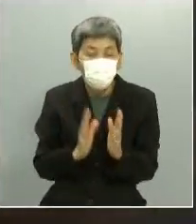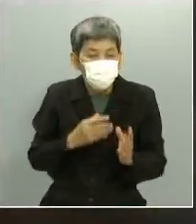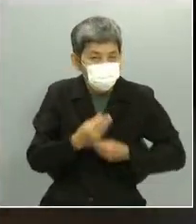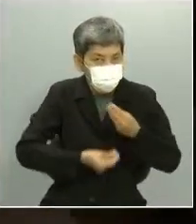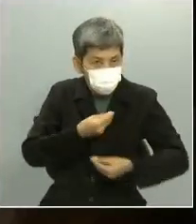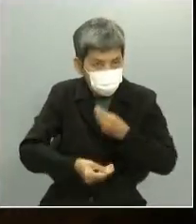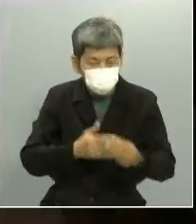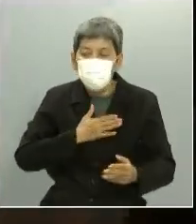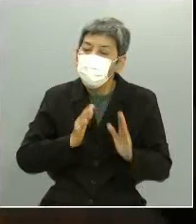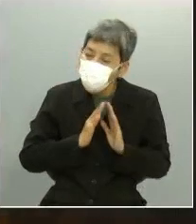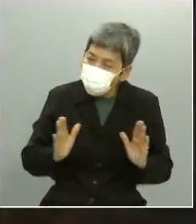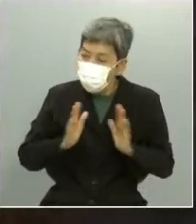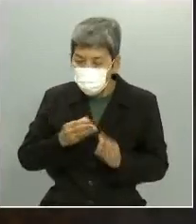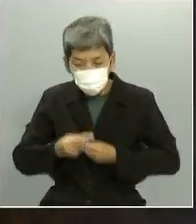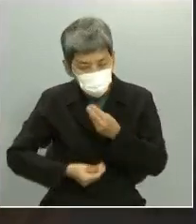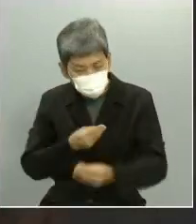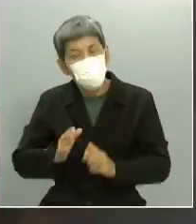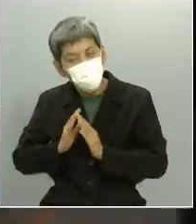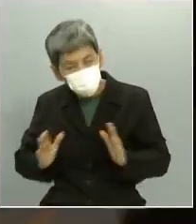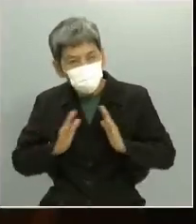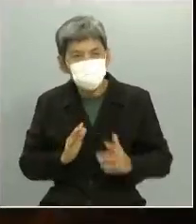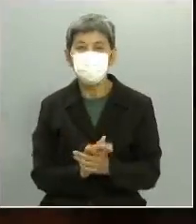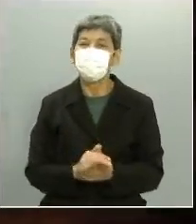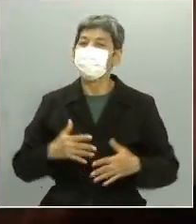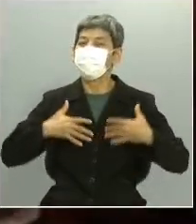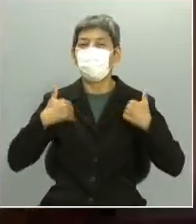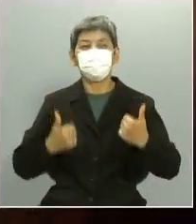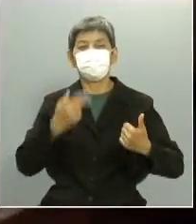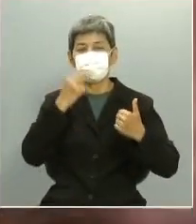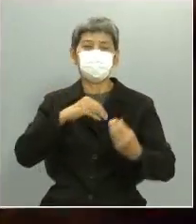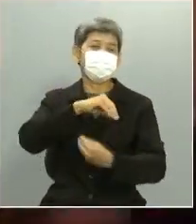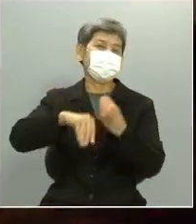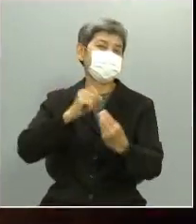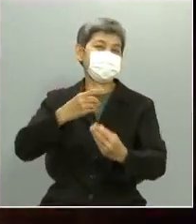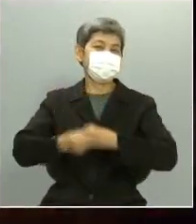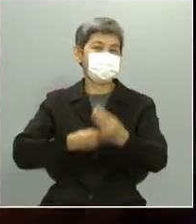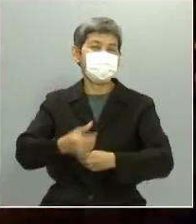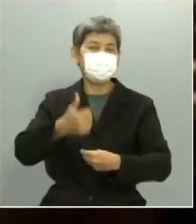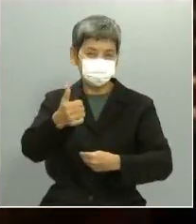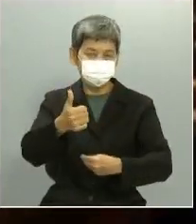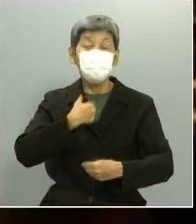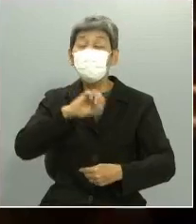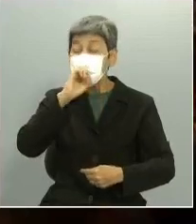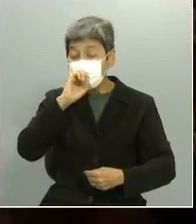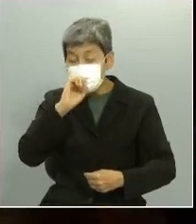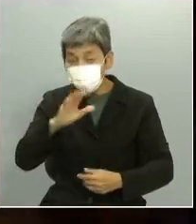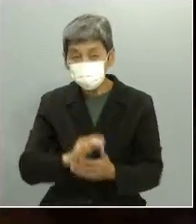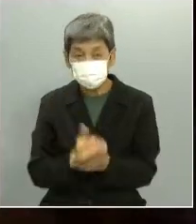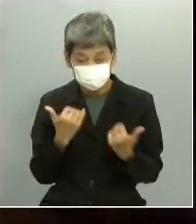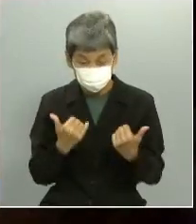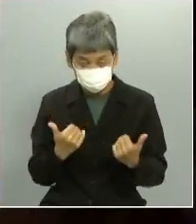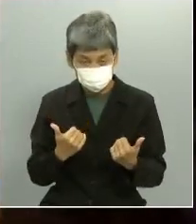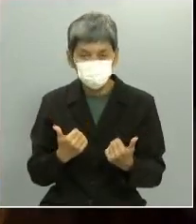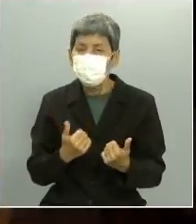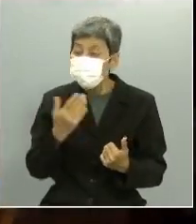ชาก็ขอบคุณที่ได้เอาของมาขายสร้างความสุขกันแบบนี้กระตุ้นเศรษฐกิจแล้วก็บอกว่า เทศกาลนี้จะไม่ส